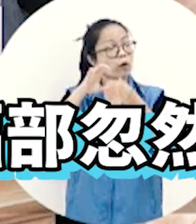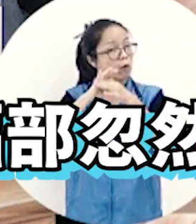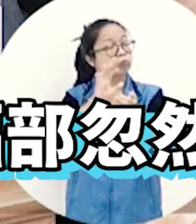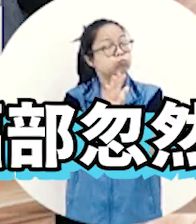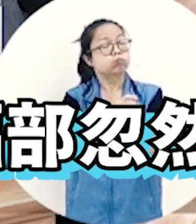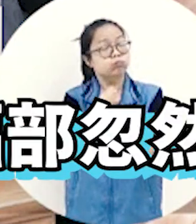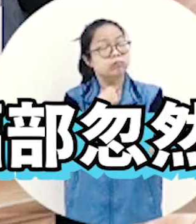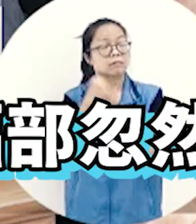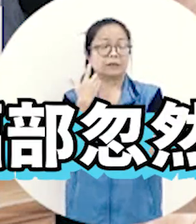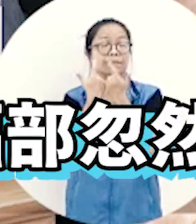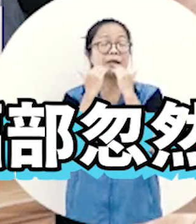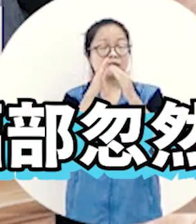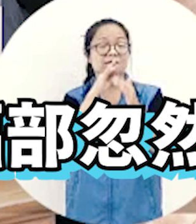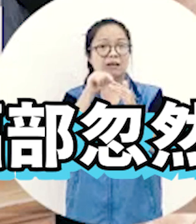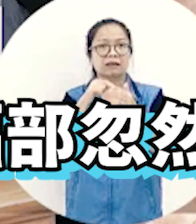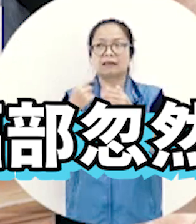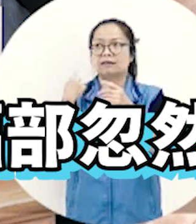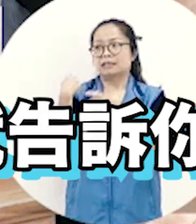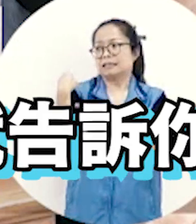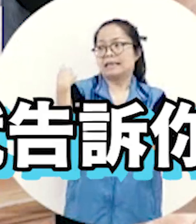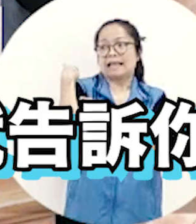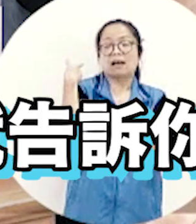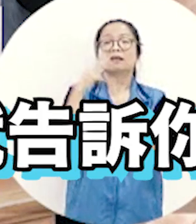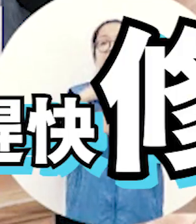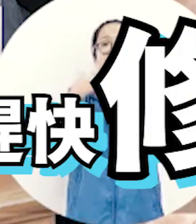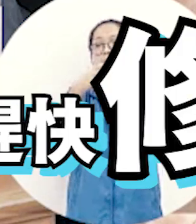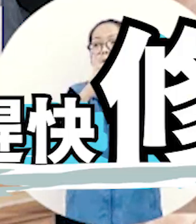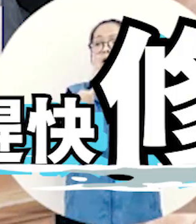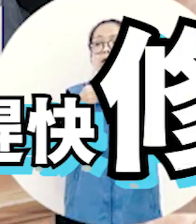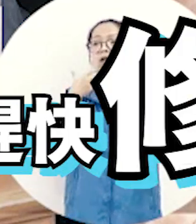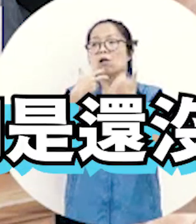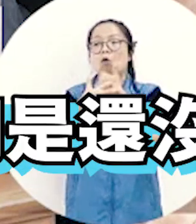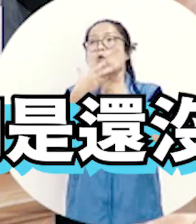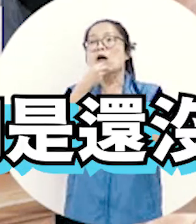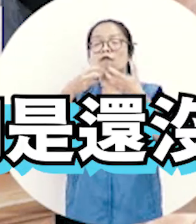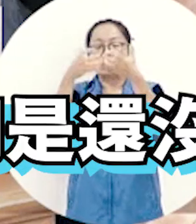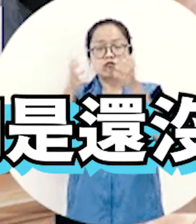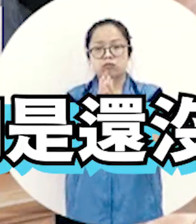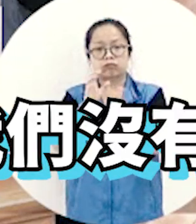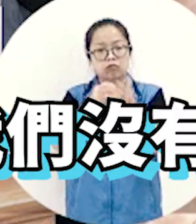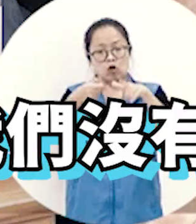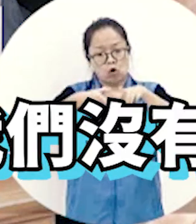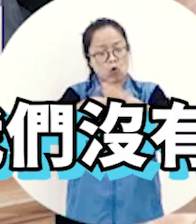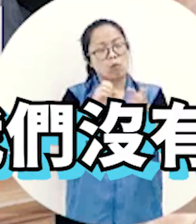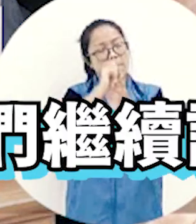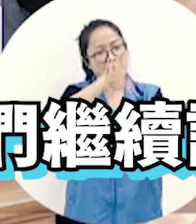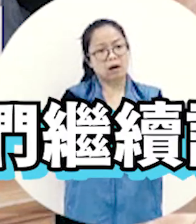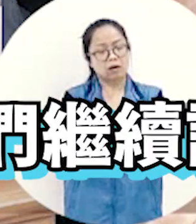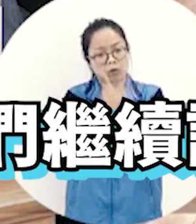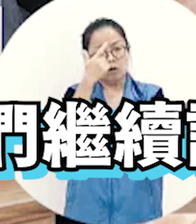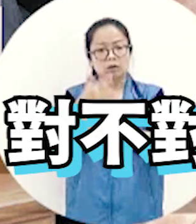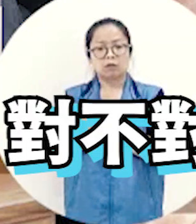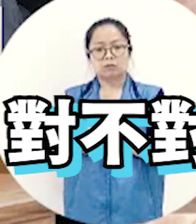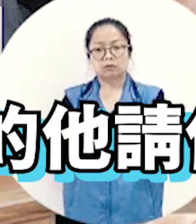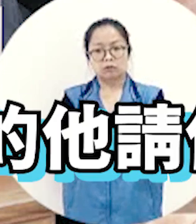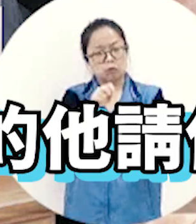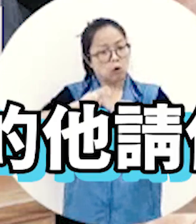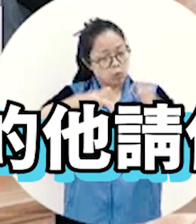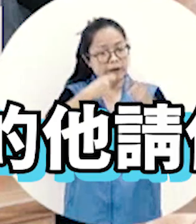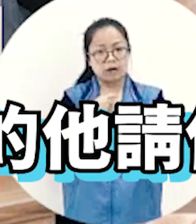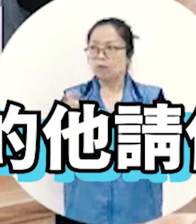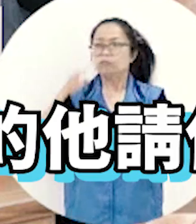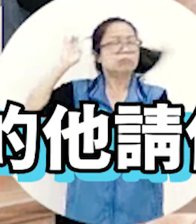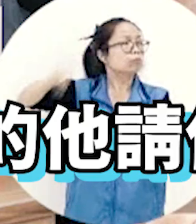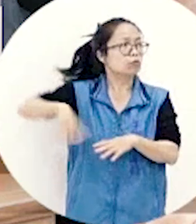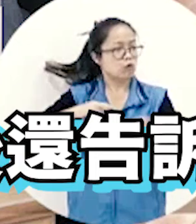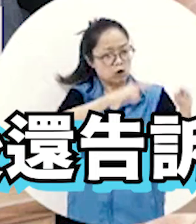前两天卫福部忽然来了一个公文嘛，就告诉你说，请你赶快修正，我们再没定呢、啊。但是我们没有理他，我们要继续定嘛，对不对？那有定他